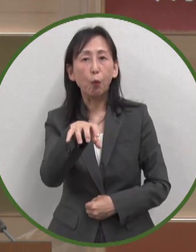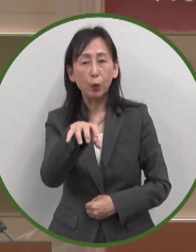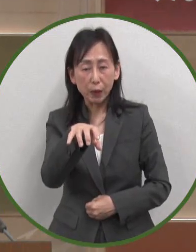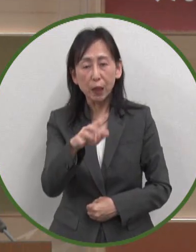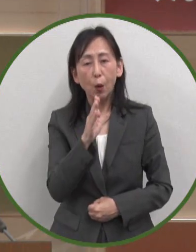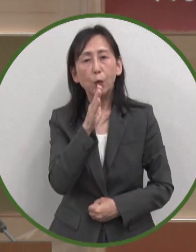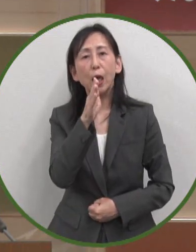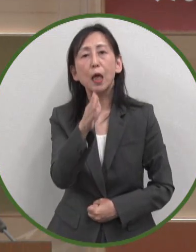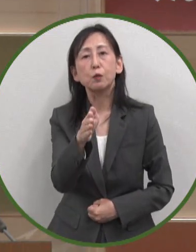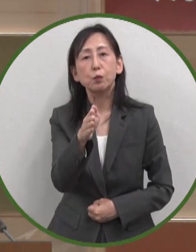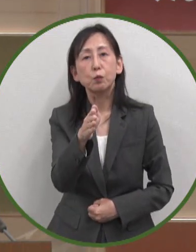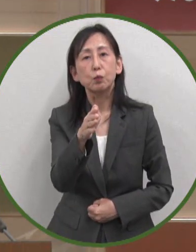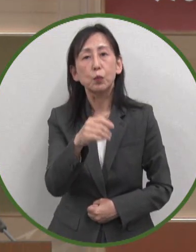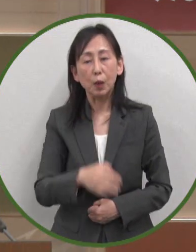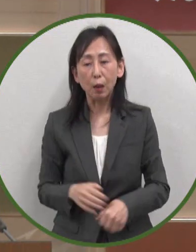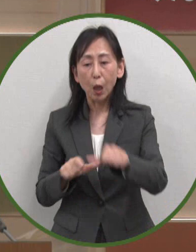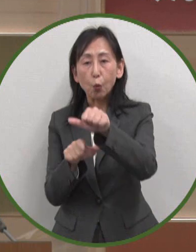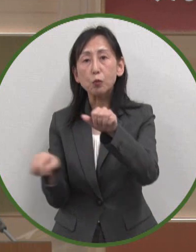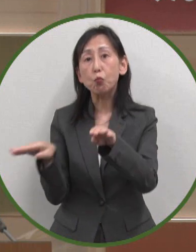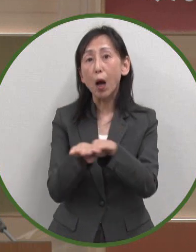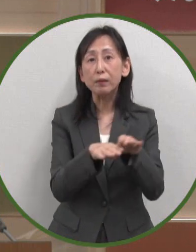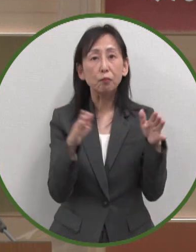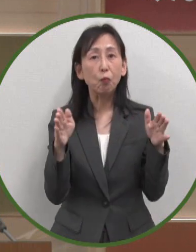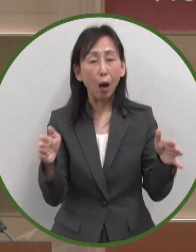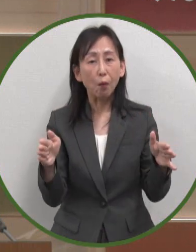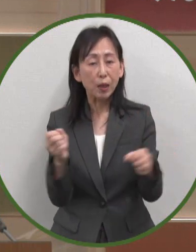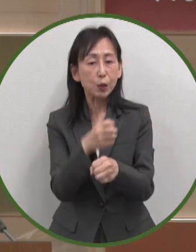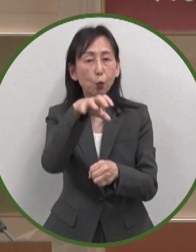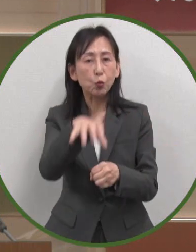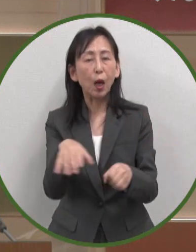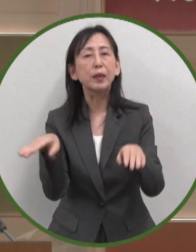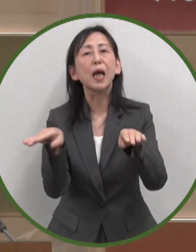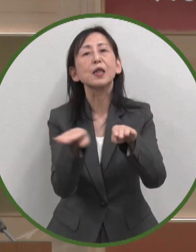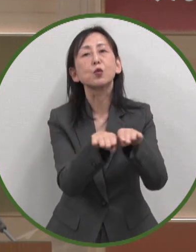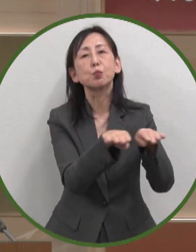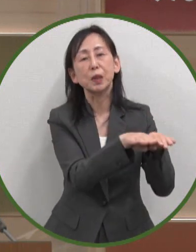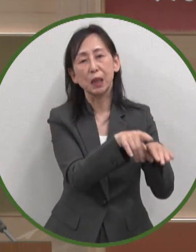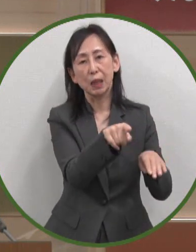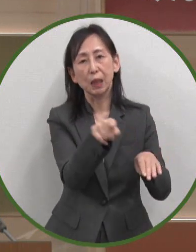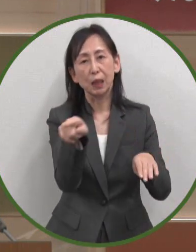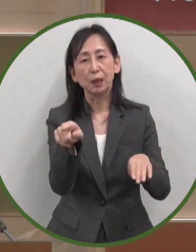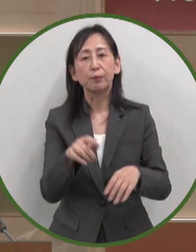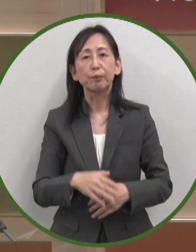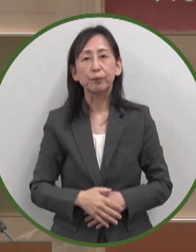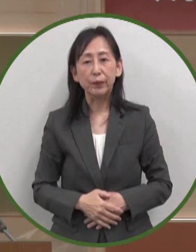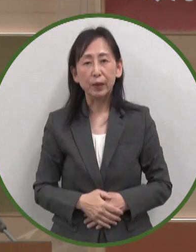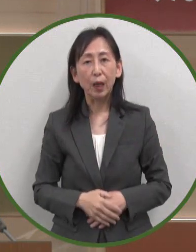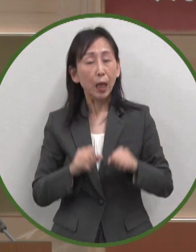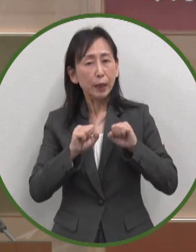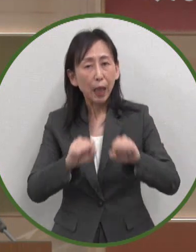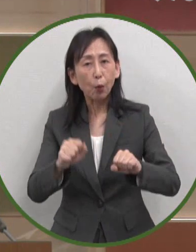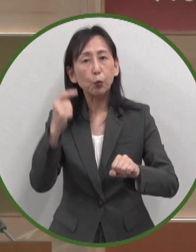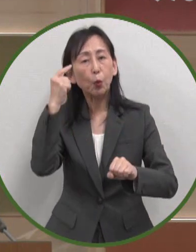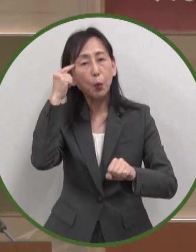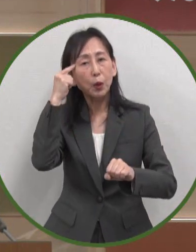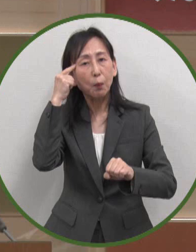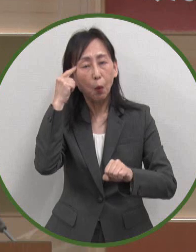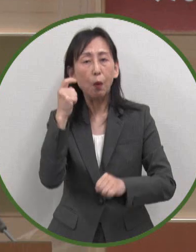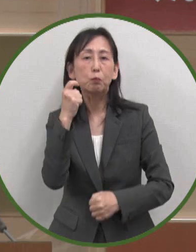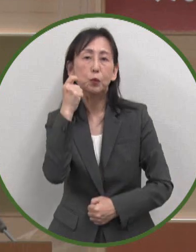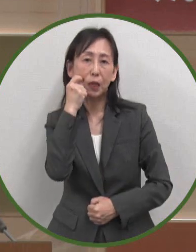お願いすることなので、連休中事業所閉まっちゃうんですね。なのであのやろうと思ってもできないんです。